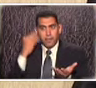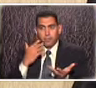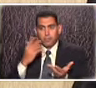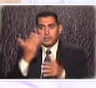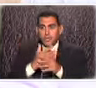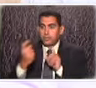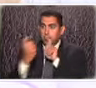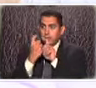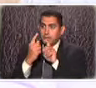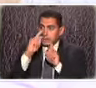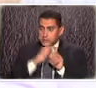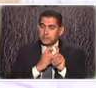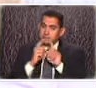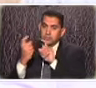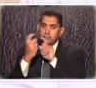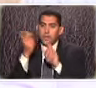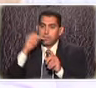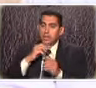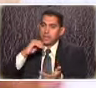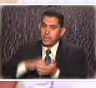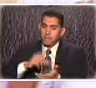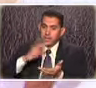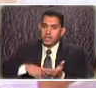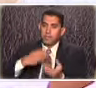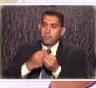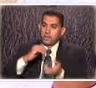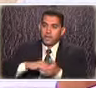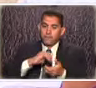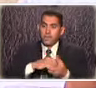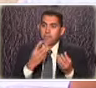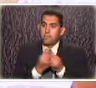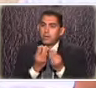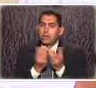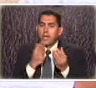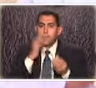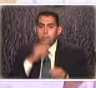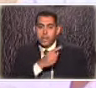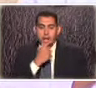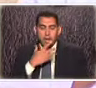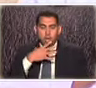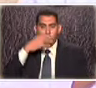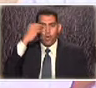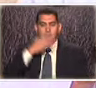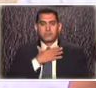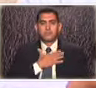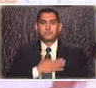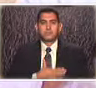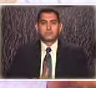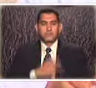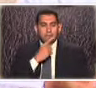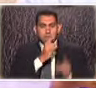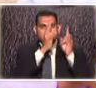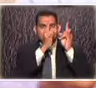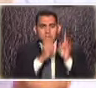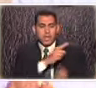مع ذلك عقد معاهدات اذا هناك ارتباط بين المعاني الراقيه وبين